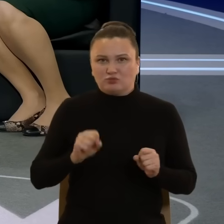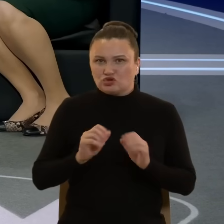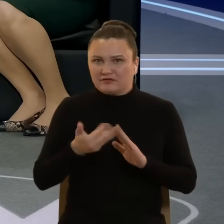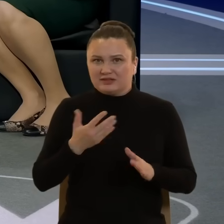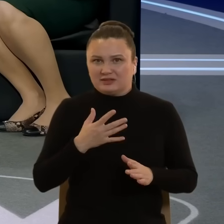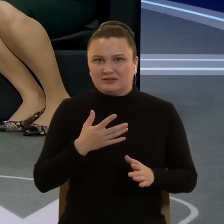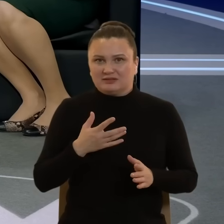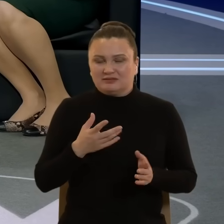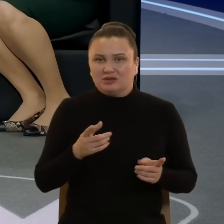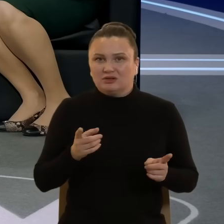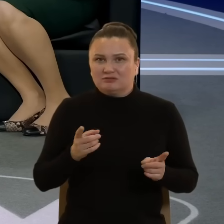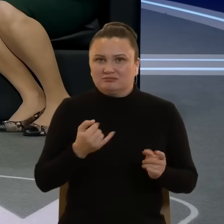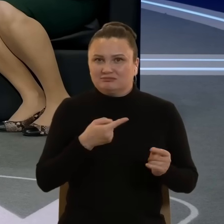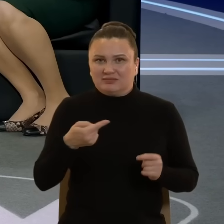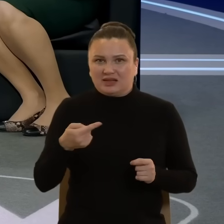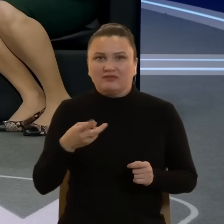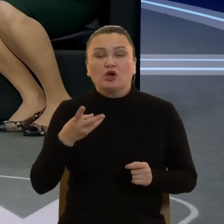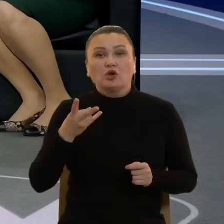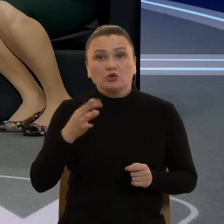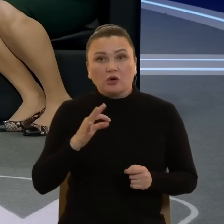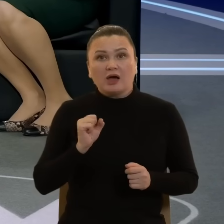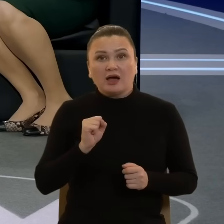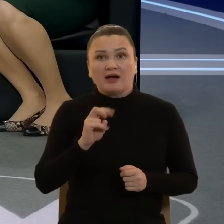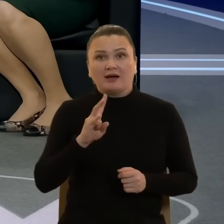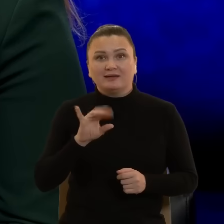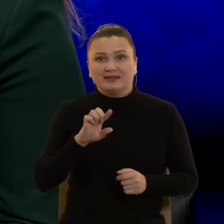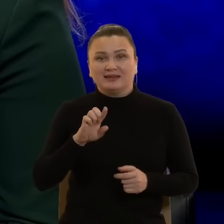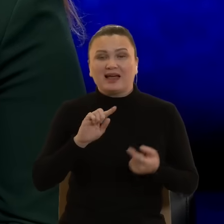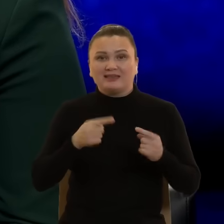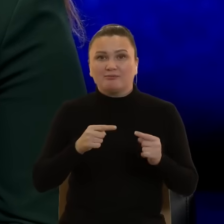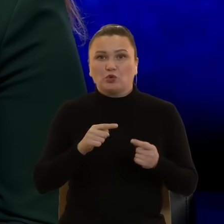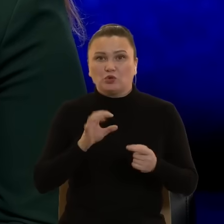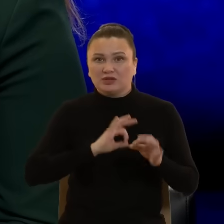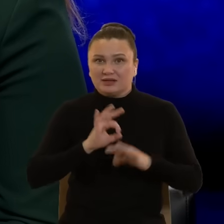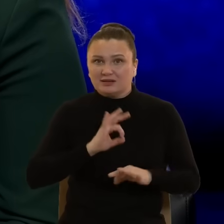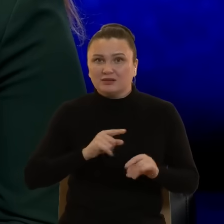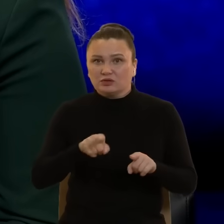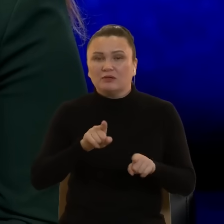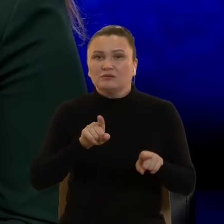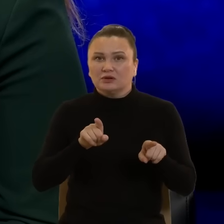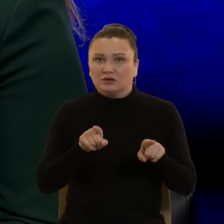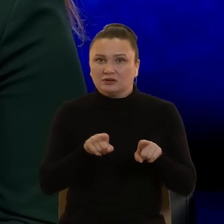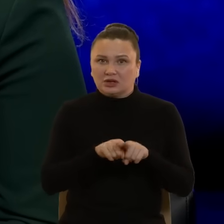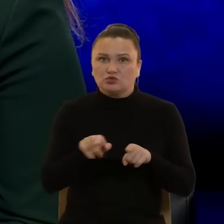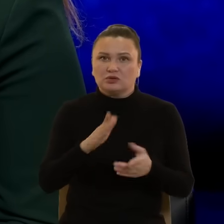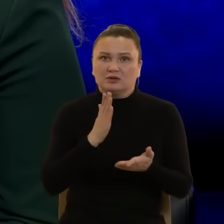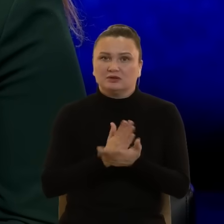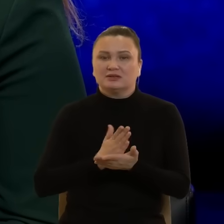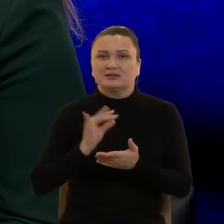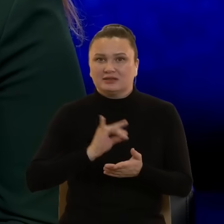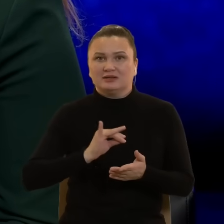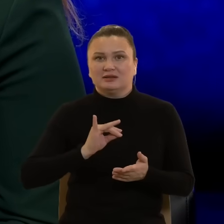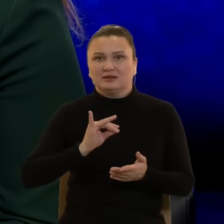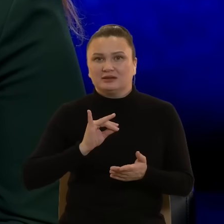Но при этом мы должны понимать, что антибиотики обладают еще и дополнительными свойствами. Я уже об этом сегодня говорила. В частности,